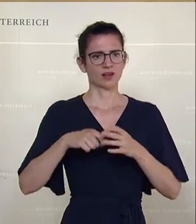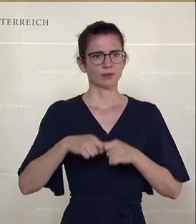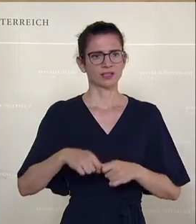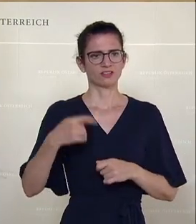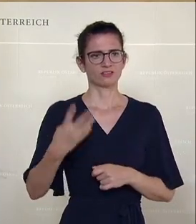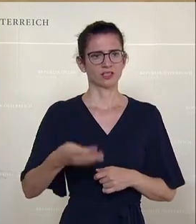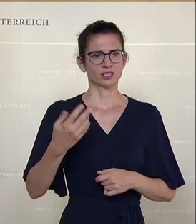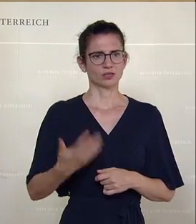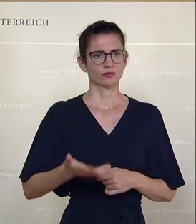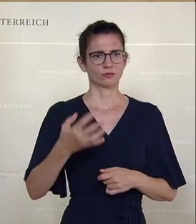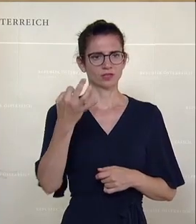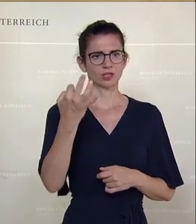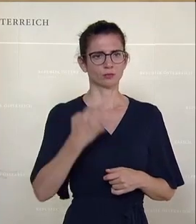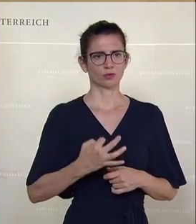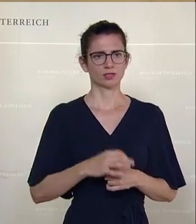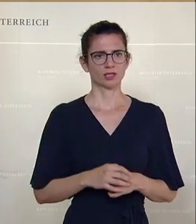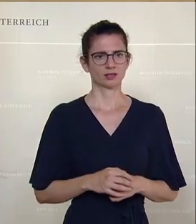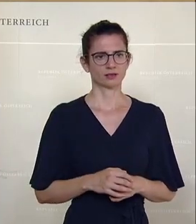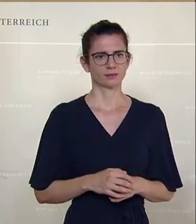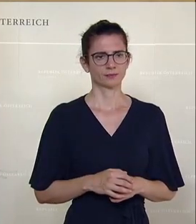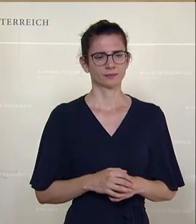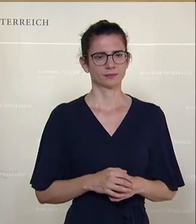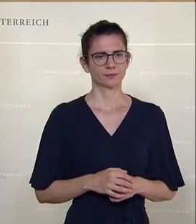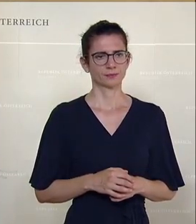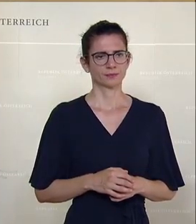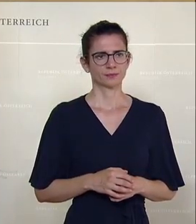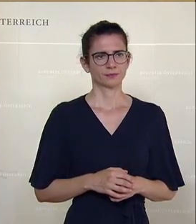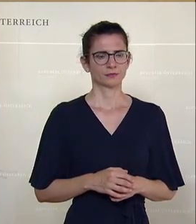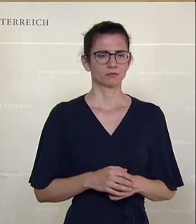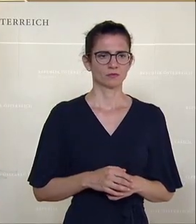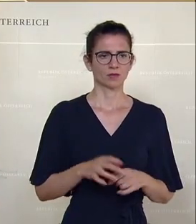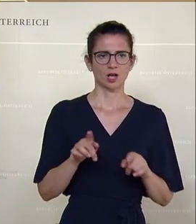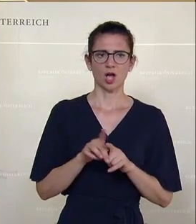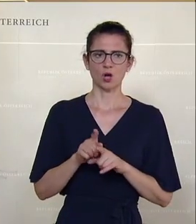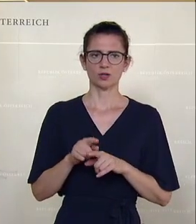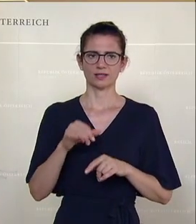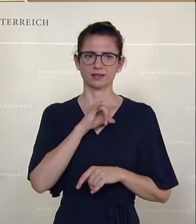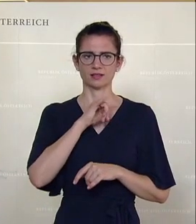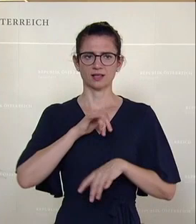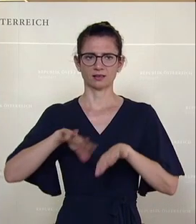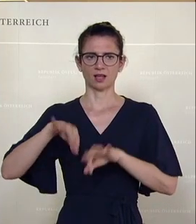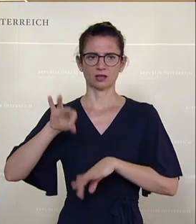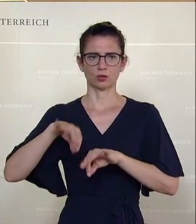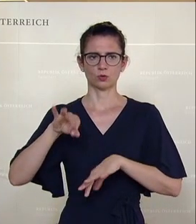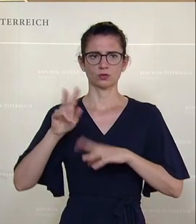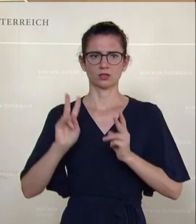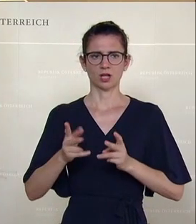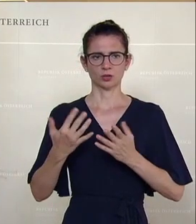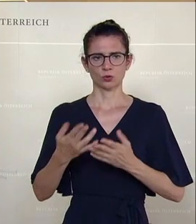40, 50 und 60% der Stimmberechtigten ist. Das ist vielleicht auch einmal eine Analyse, die man machen